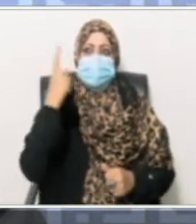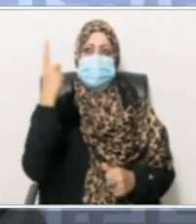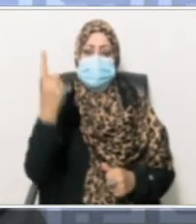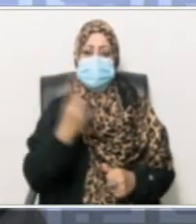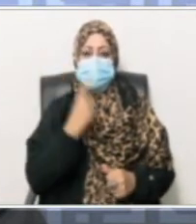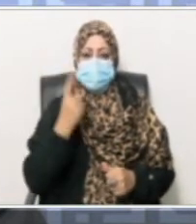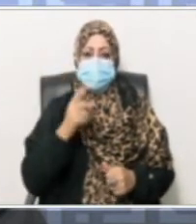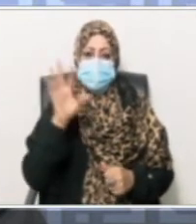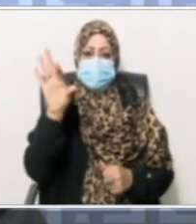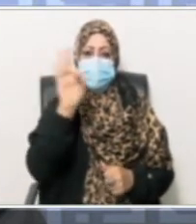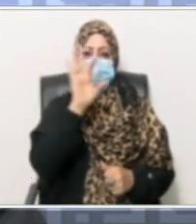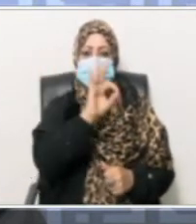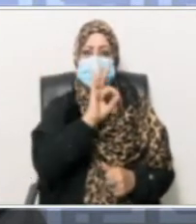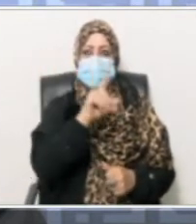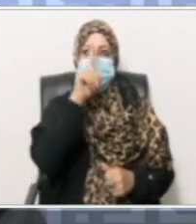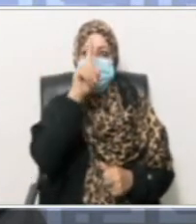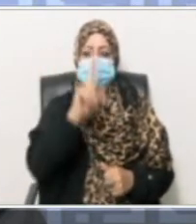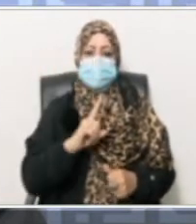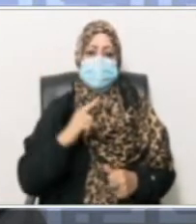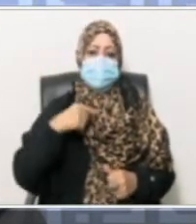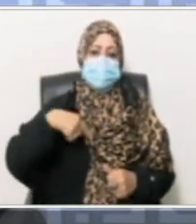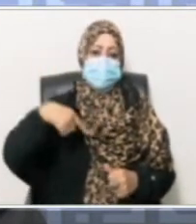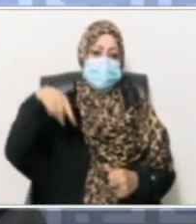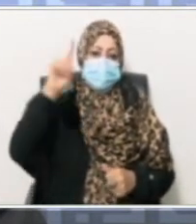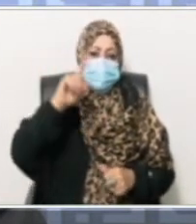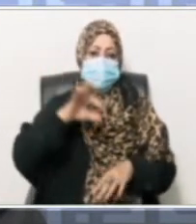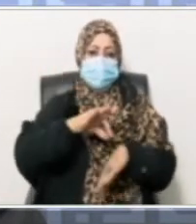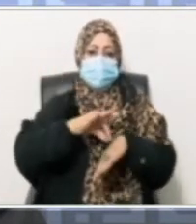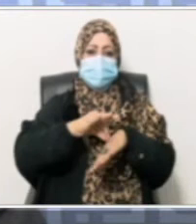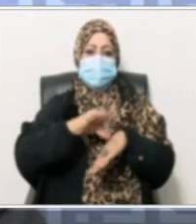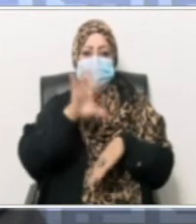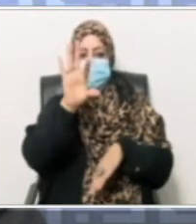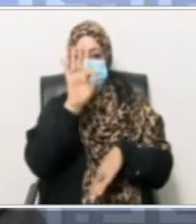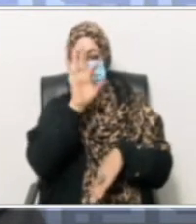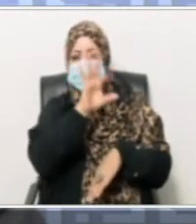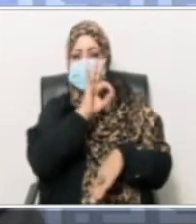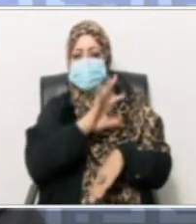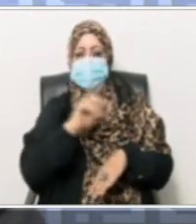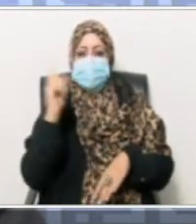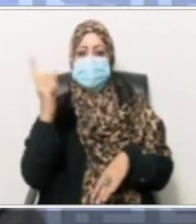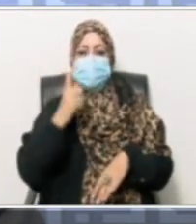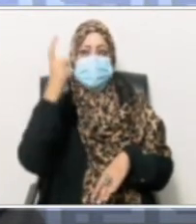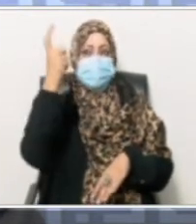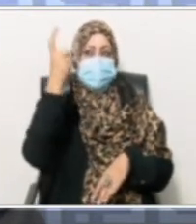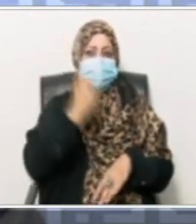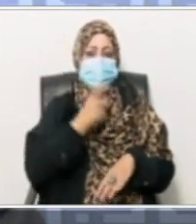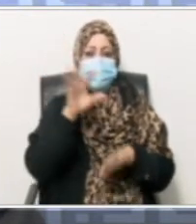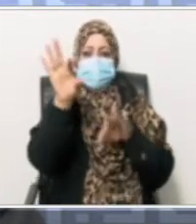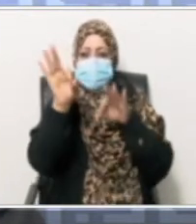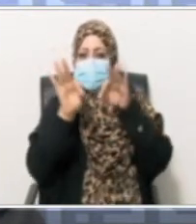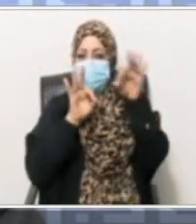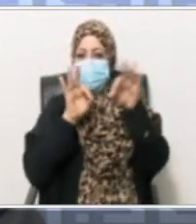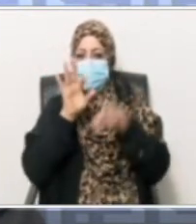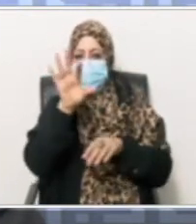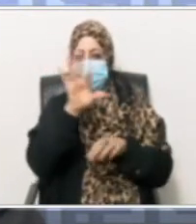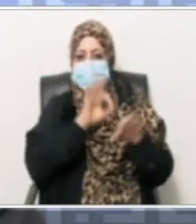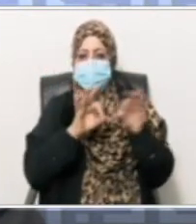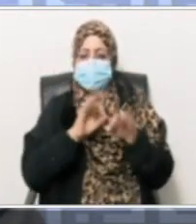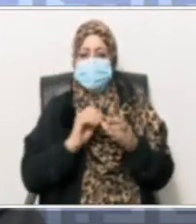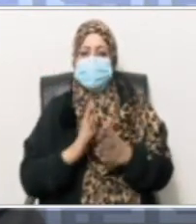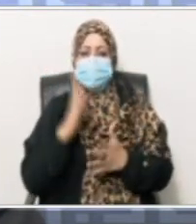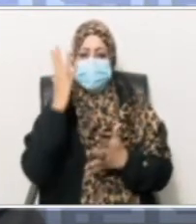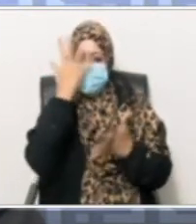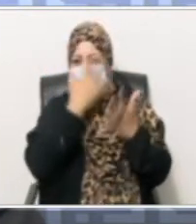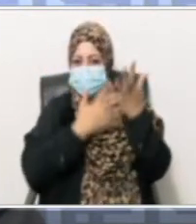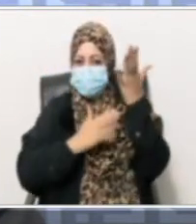البشر ومن صفوة البشر، اختارهم ليخرجوا الناس من الظلمات إلى النور بإذن الله